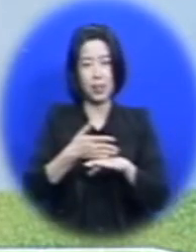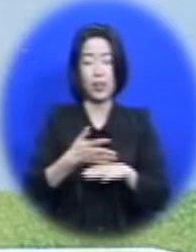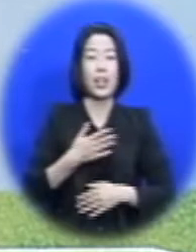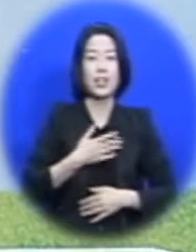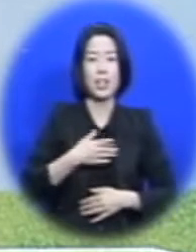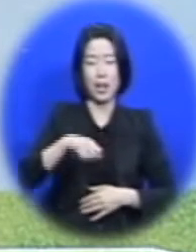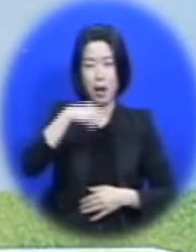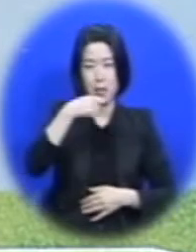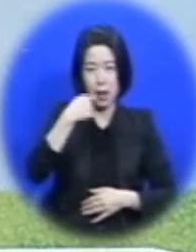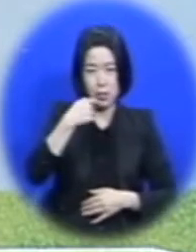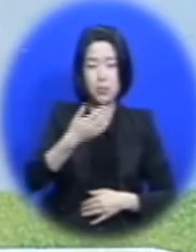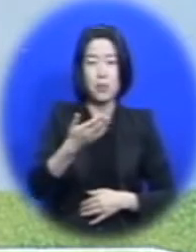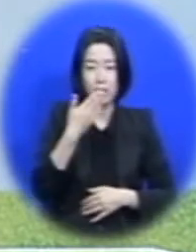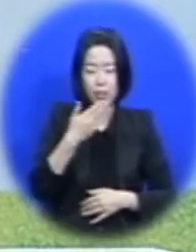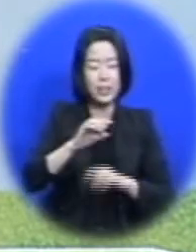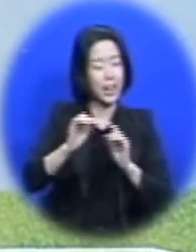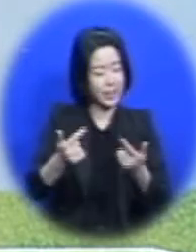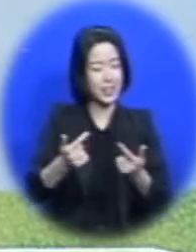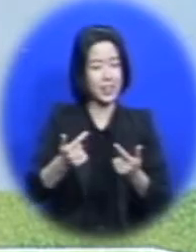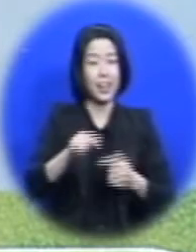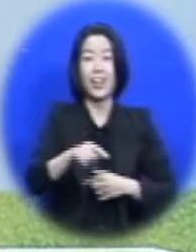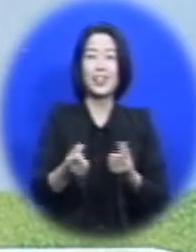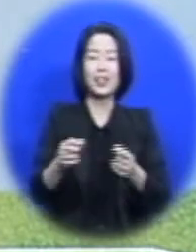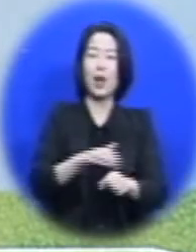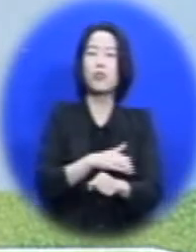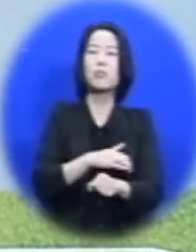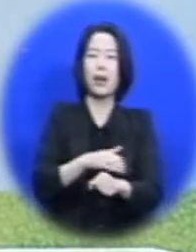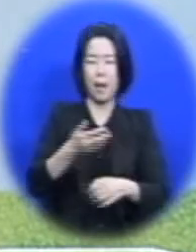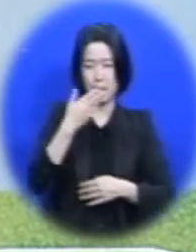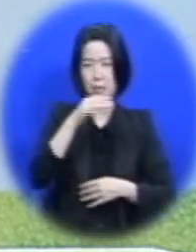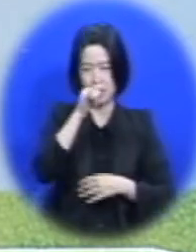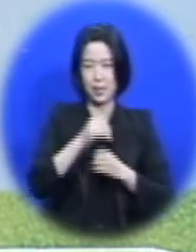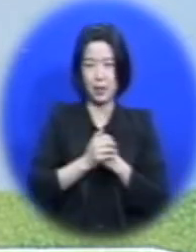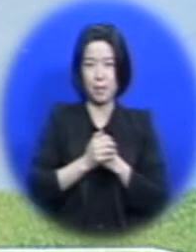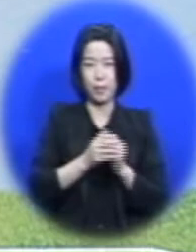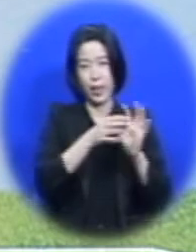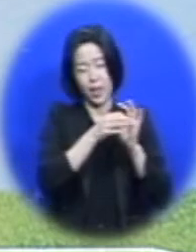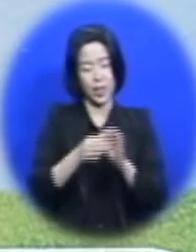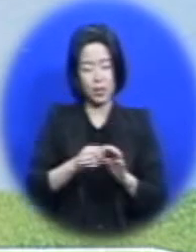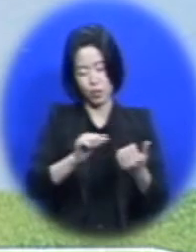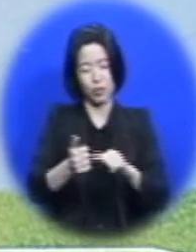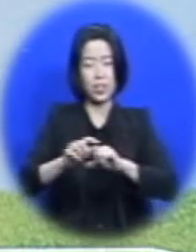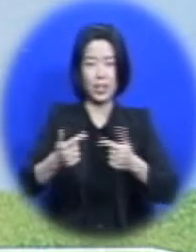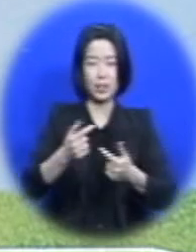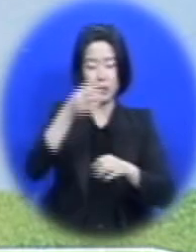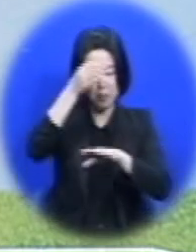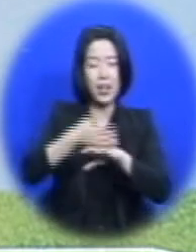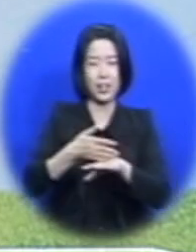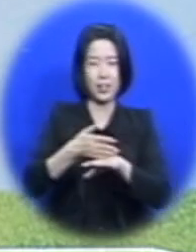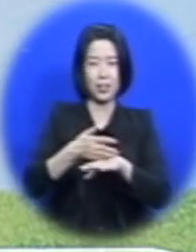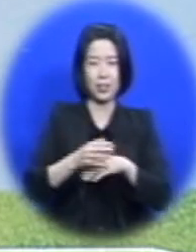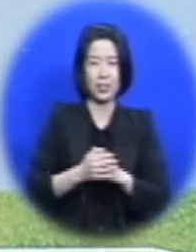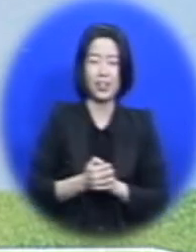제가 밥을 먹는 거지 안 먹는건지 그렇게 불편한 식사를 했어요 계속 안 죽어서 미안하다고 그런데